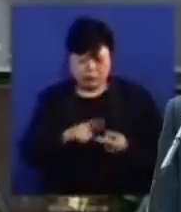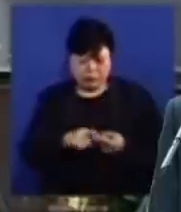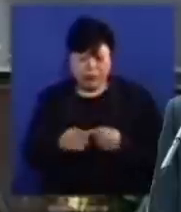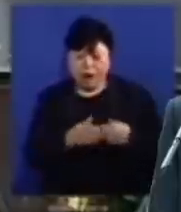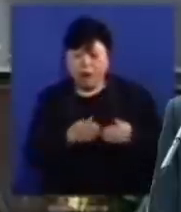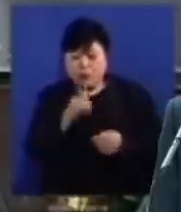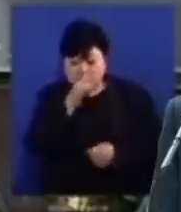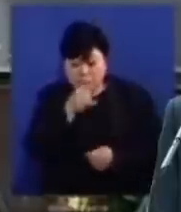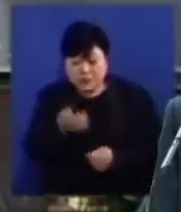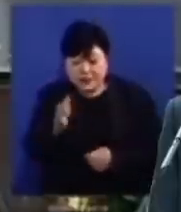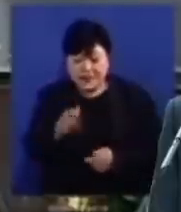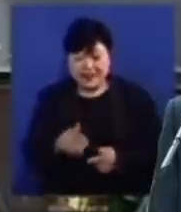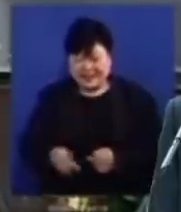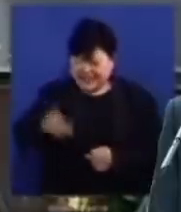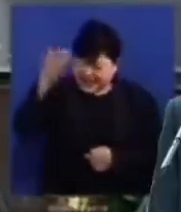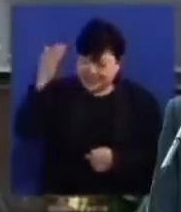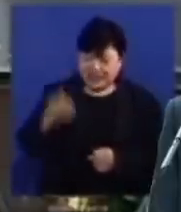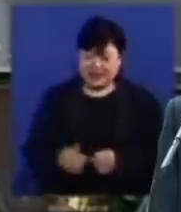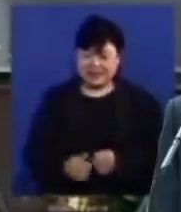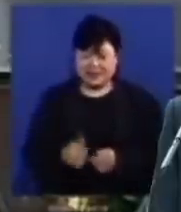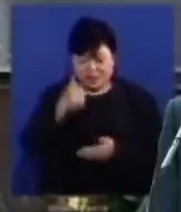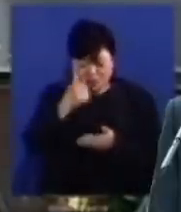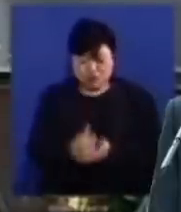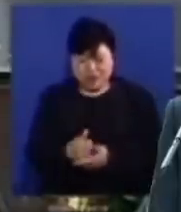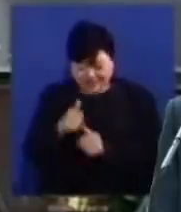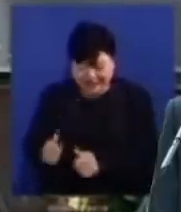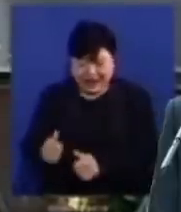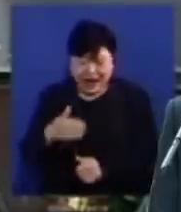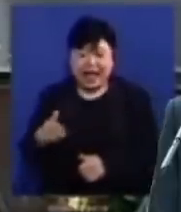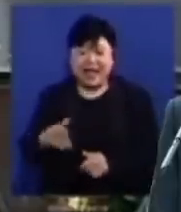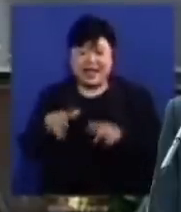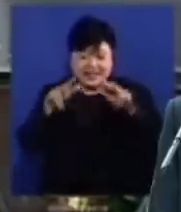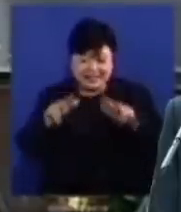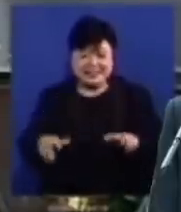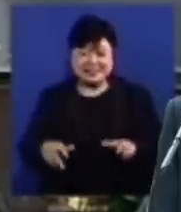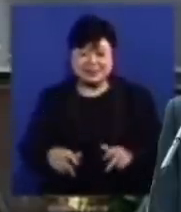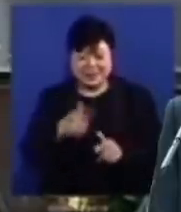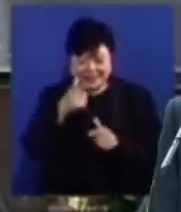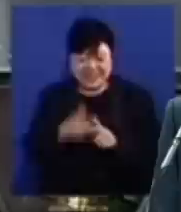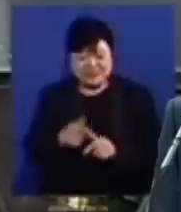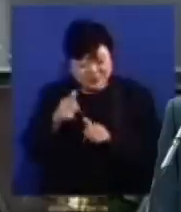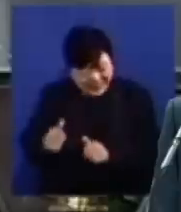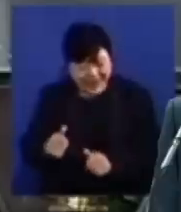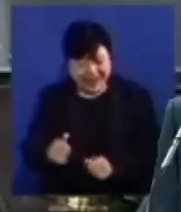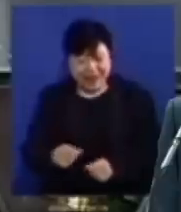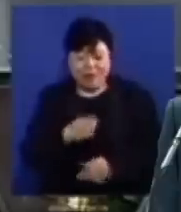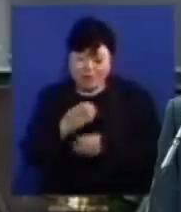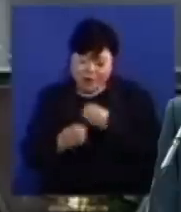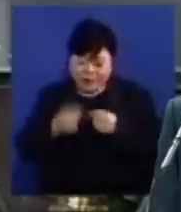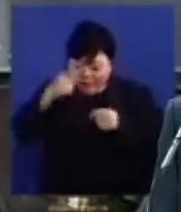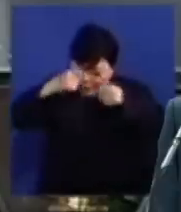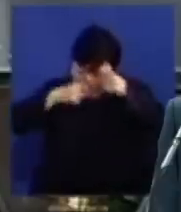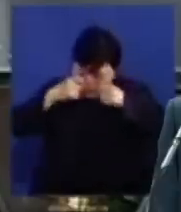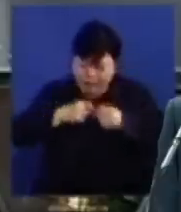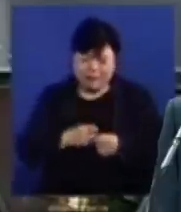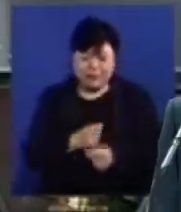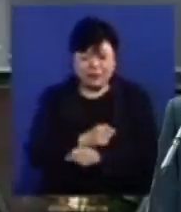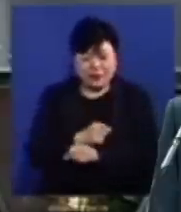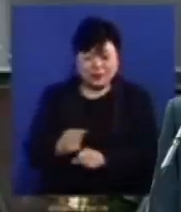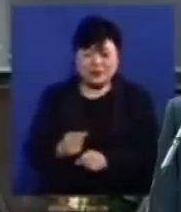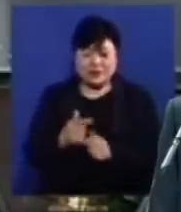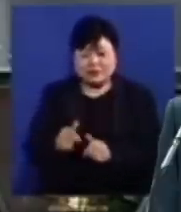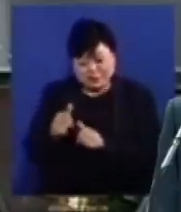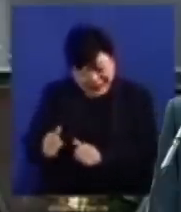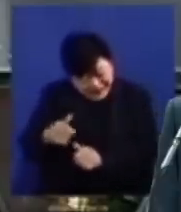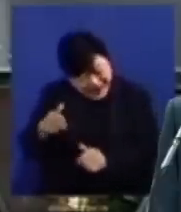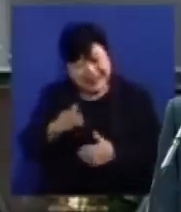합니다. 그러나 옛날은 회개 안 했지만 지금은 그렇게 하면 회개하고 울고 용서해 달라고 하고 일어나서 또 예수님께